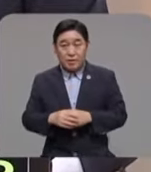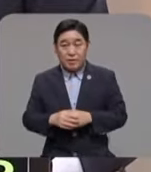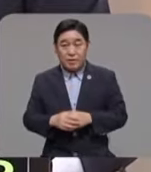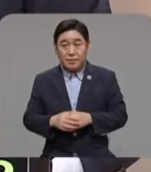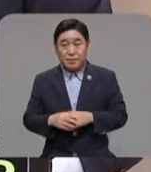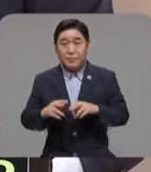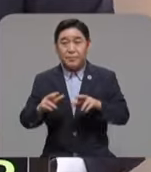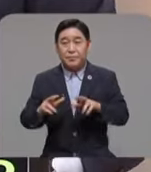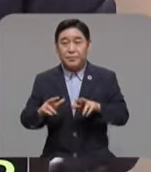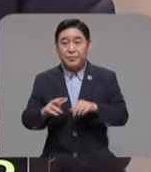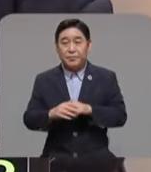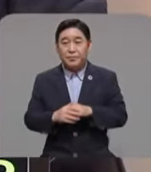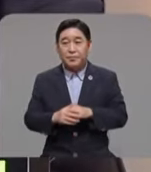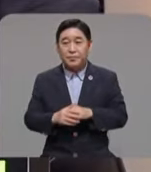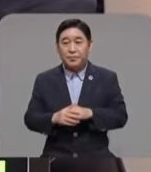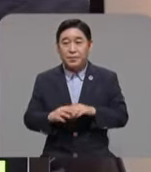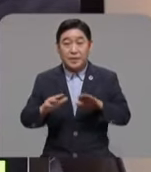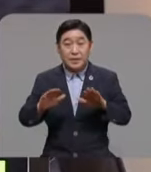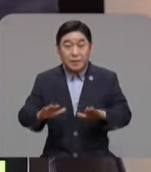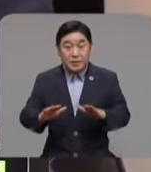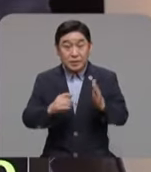아니 지금 법적인